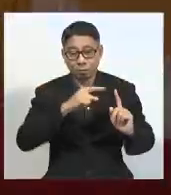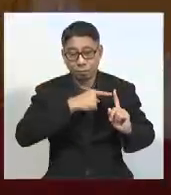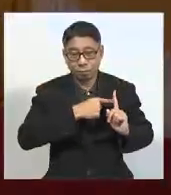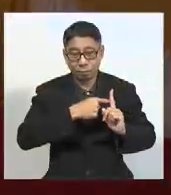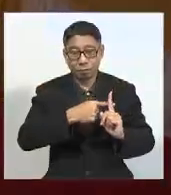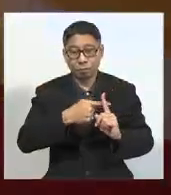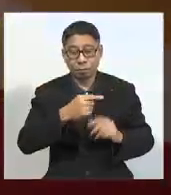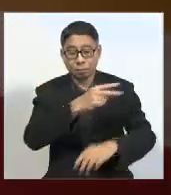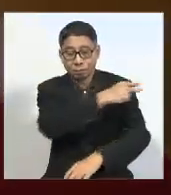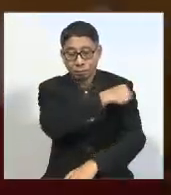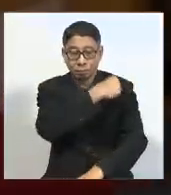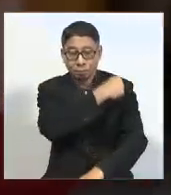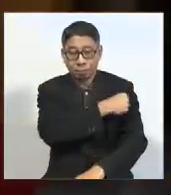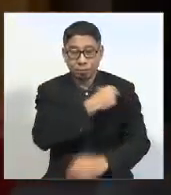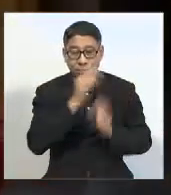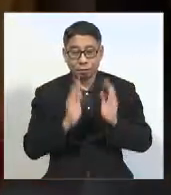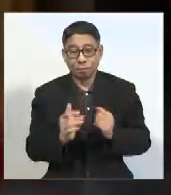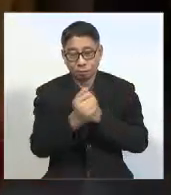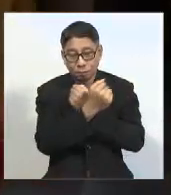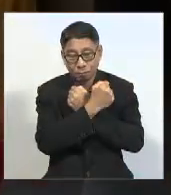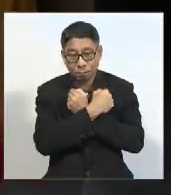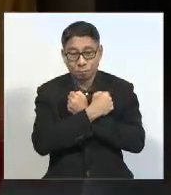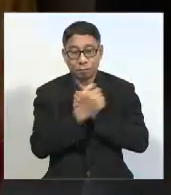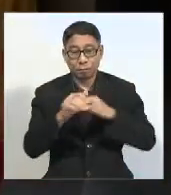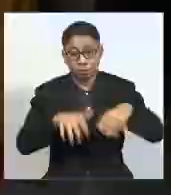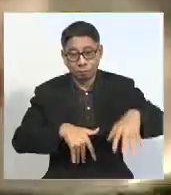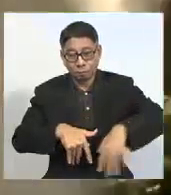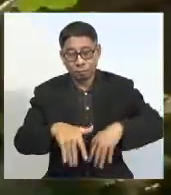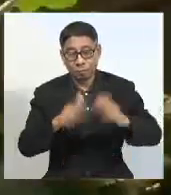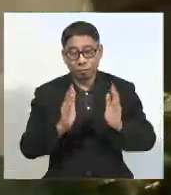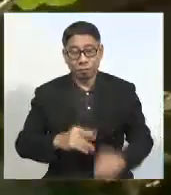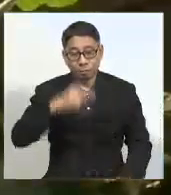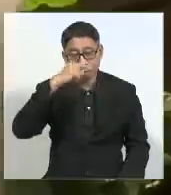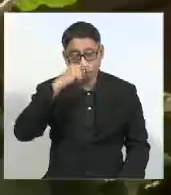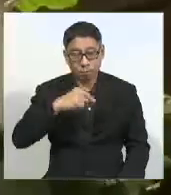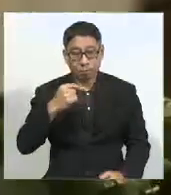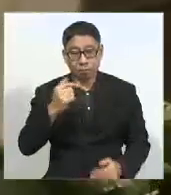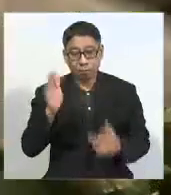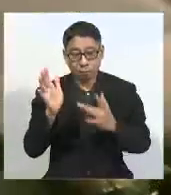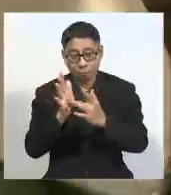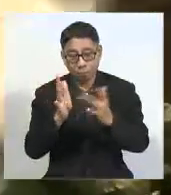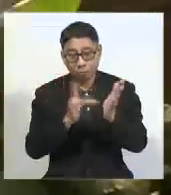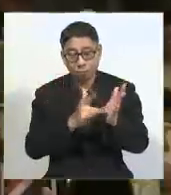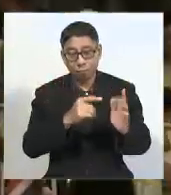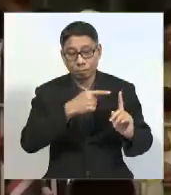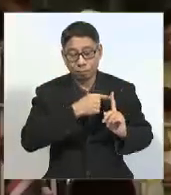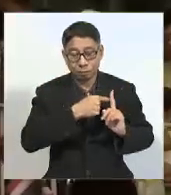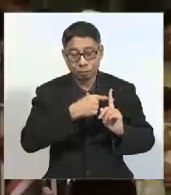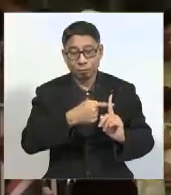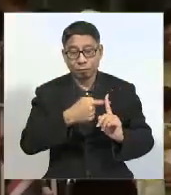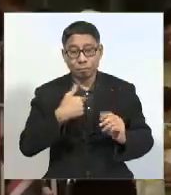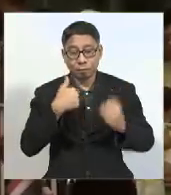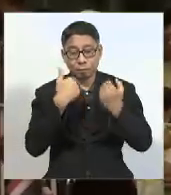บาลเซนต์หลุยส์บรรยากาศเป็นไปอย่างอบอุ่นนะคะมีประชาชนทั้งชาวไทยคริสตชนคาทอลิกและผู้ศรั